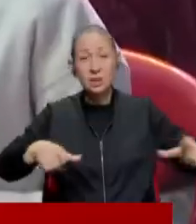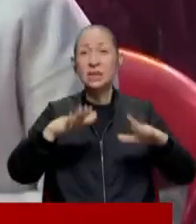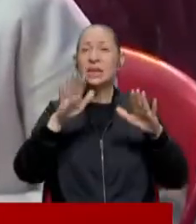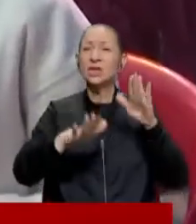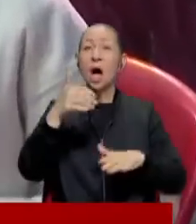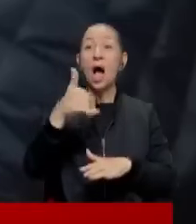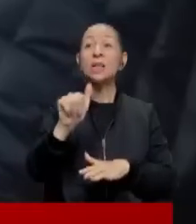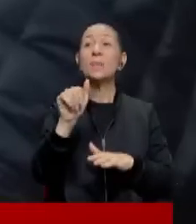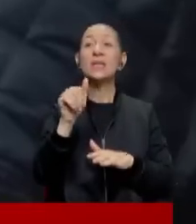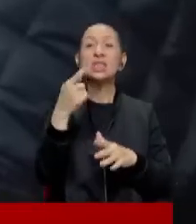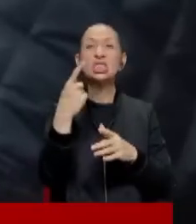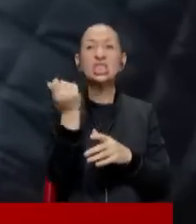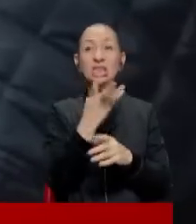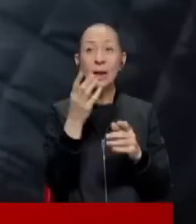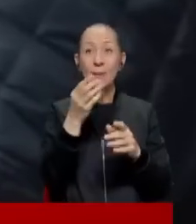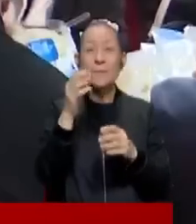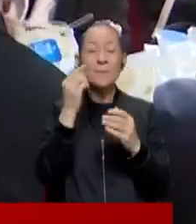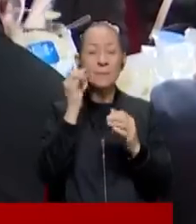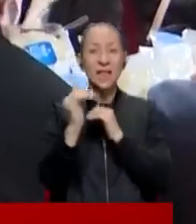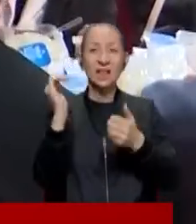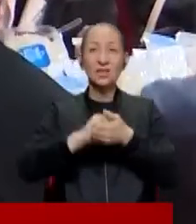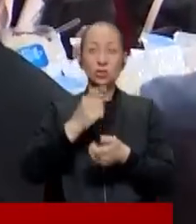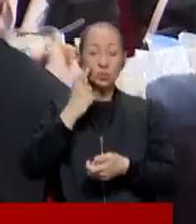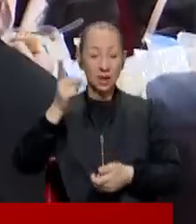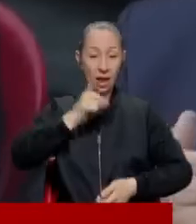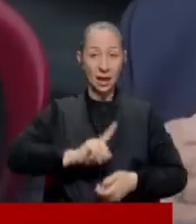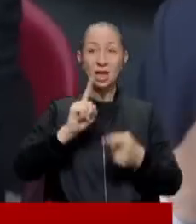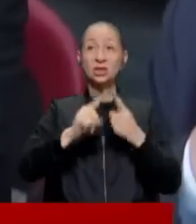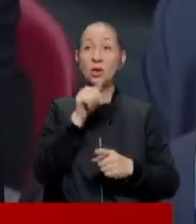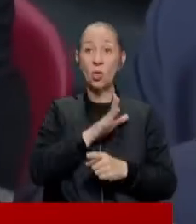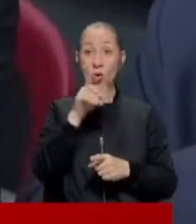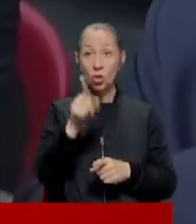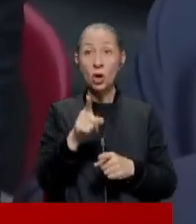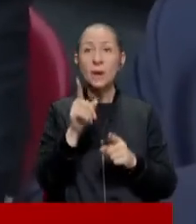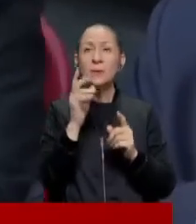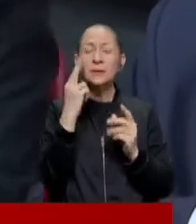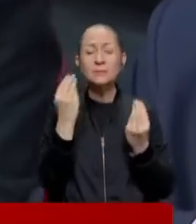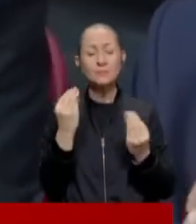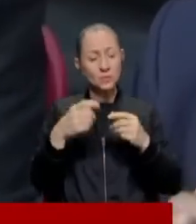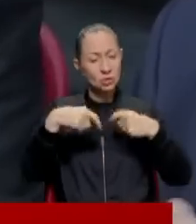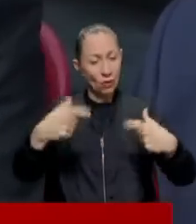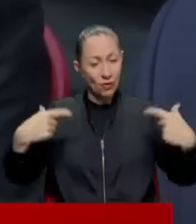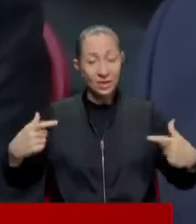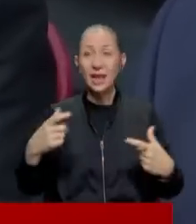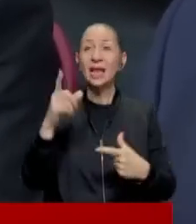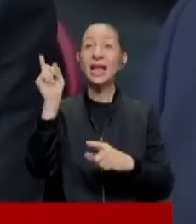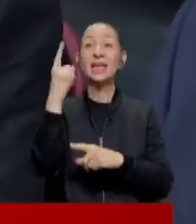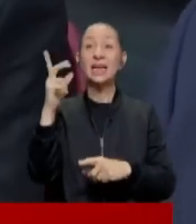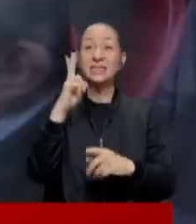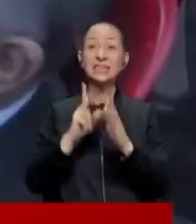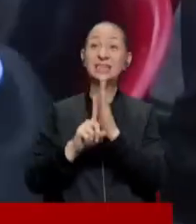6.000 kişiyle iftar açan millet ittifakının cumhurbaşkanı adayı Kemal Kılıçdaroğlu mütevazi sofradan iktidara